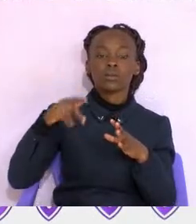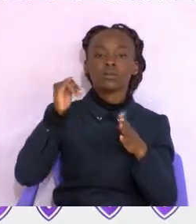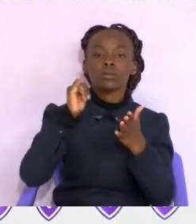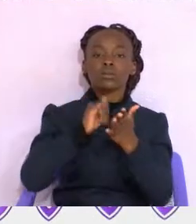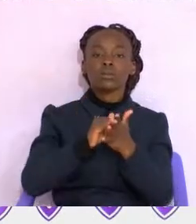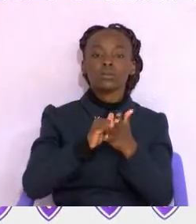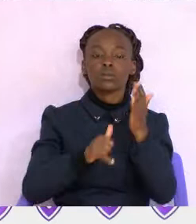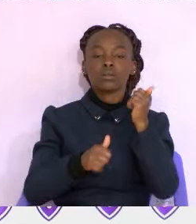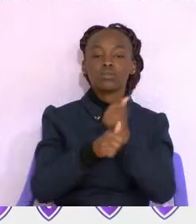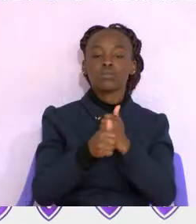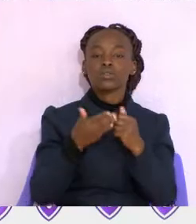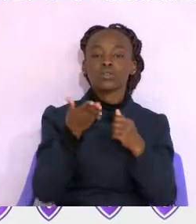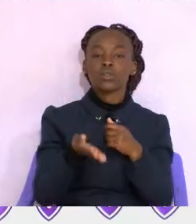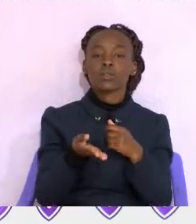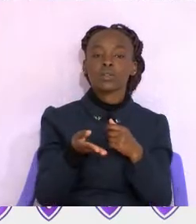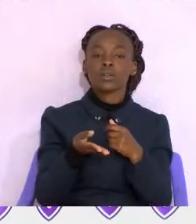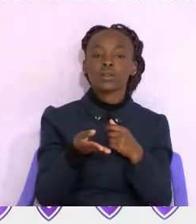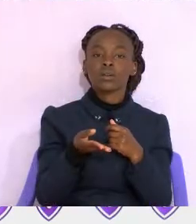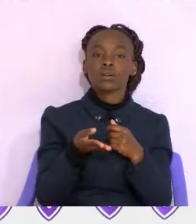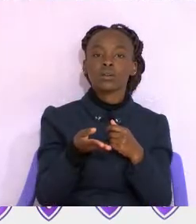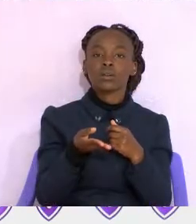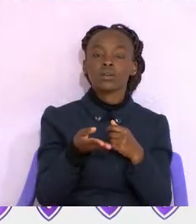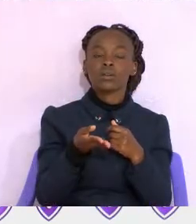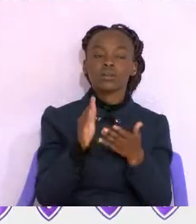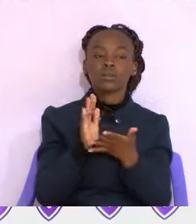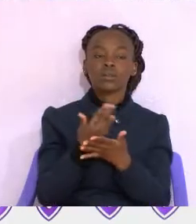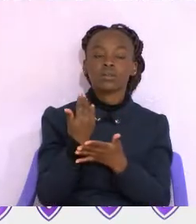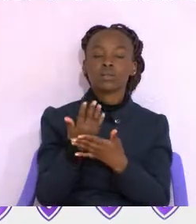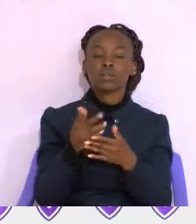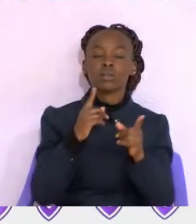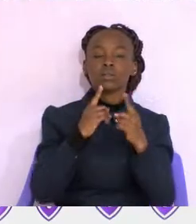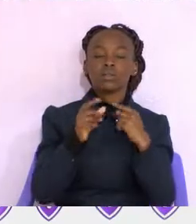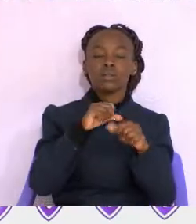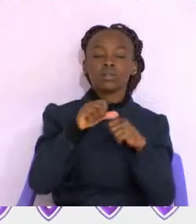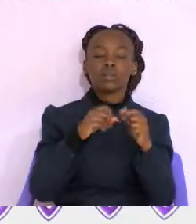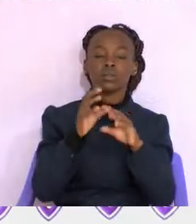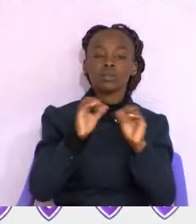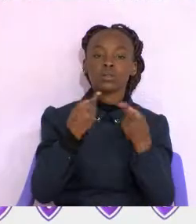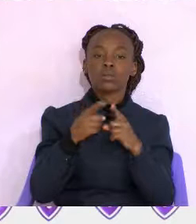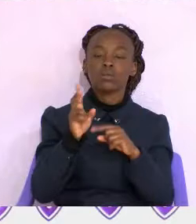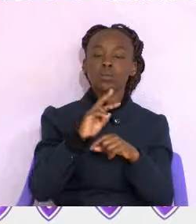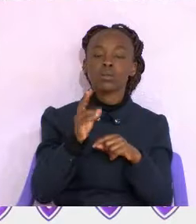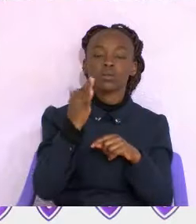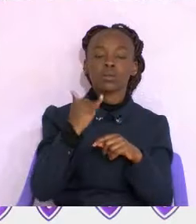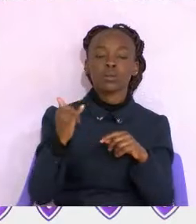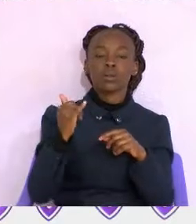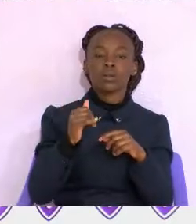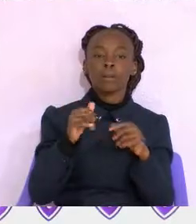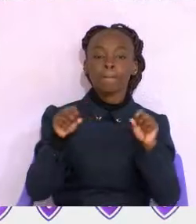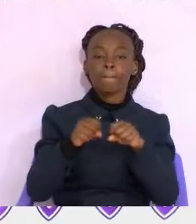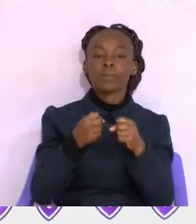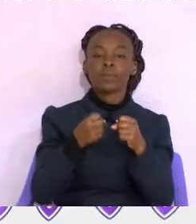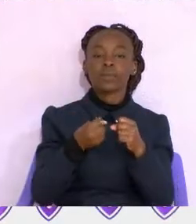hali ya uharibifu ilikuwa imeshuka. Haikuwa jambo la kuzumuzia, ilikuwa jambo ya kuangalia. Kwa maana yalikuwa yanatendeka.